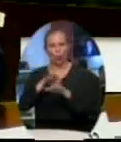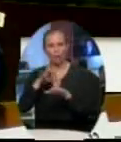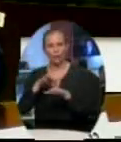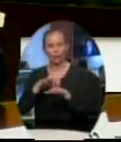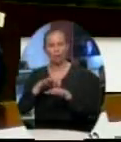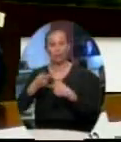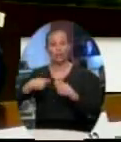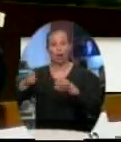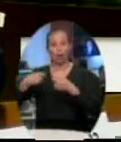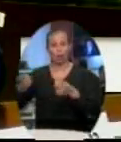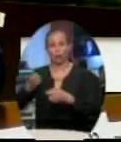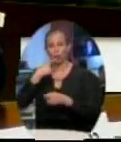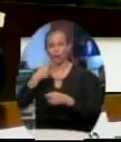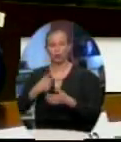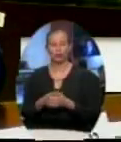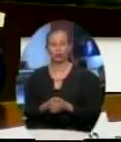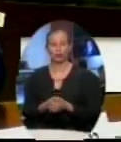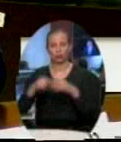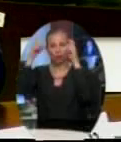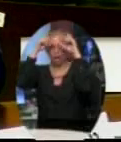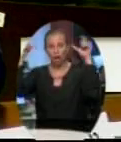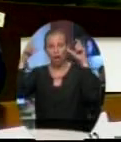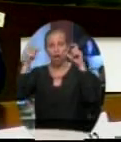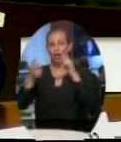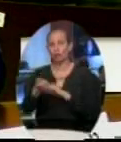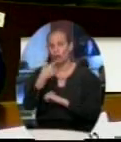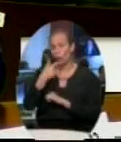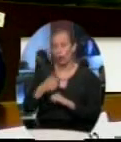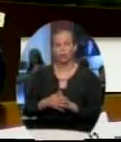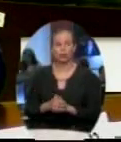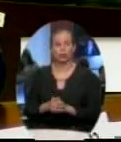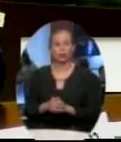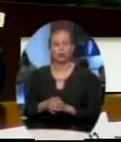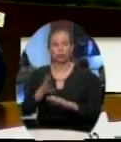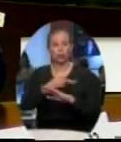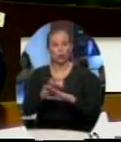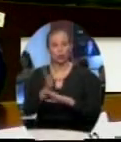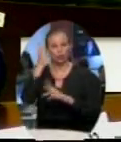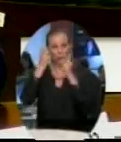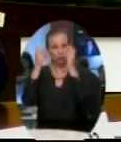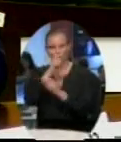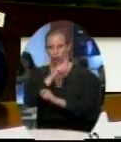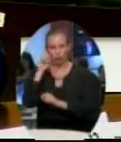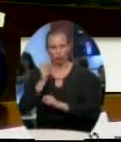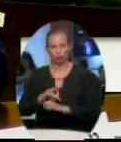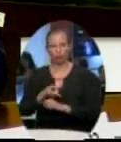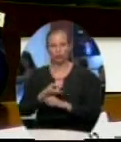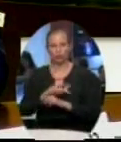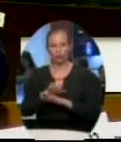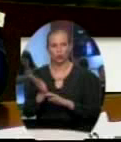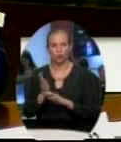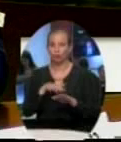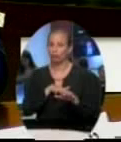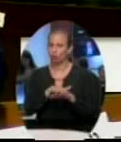התועמלניות לרופאים, לאחים, אחיות, רוקחים, רוקחות. הן חשופות למידע שלא אמורות להיות חשופות לו, הן משפיעות